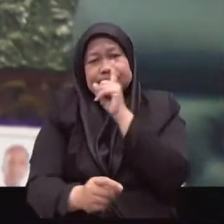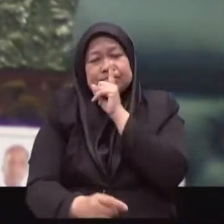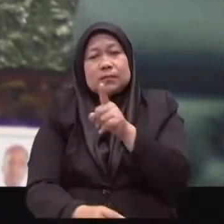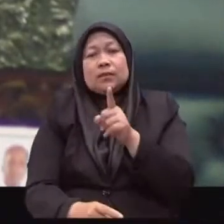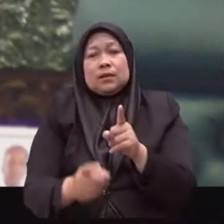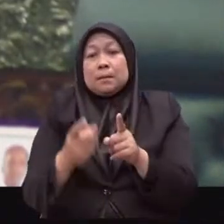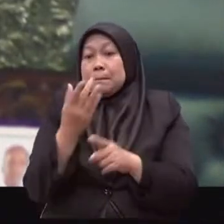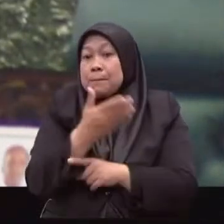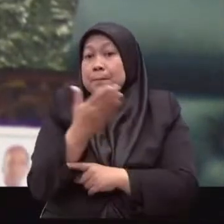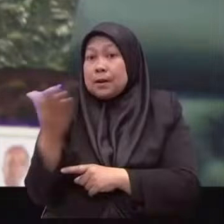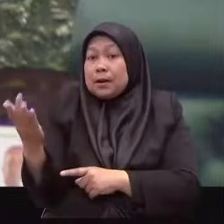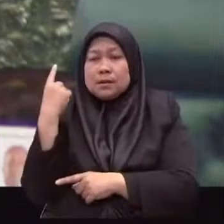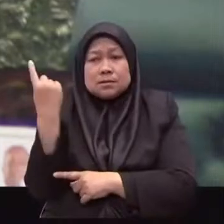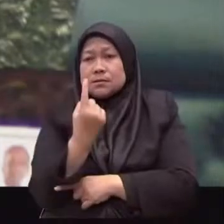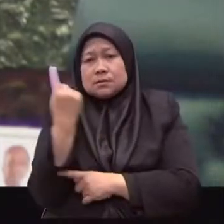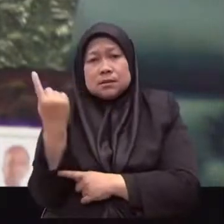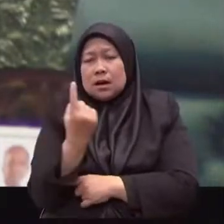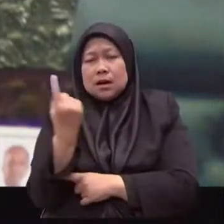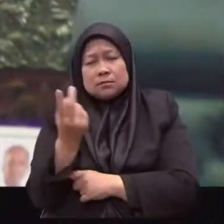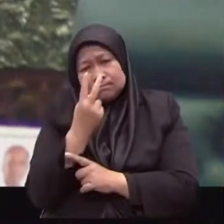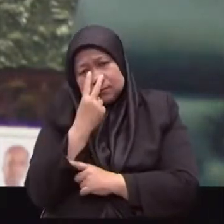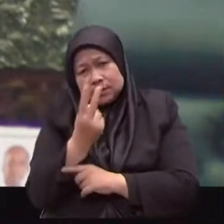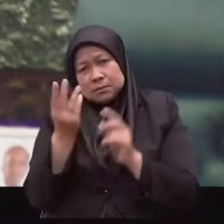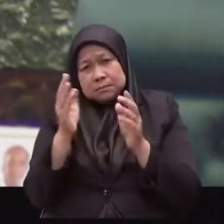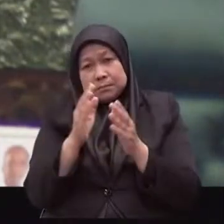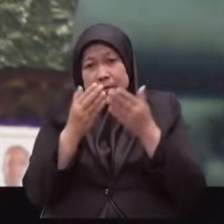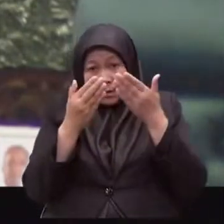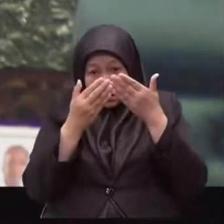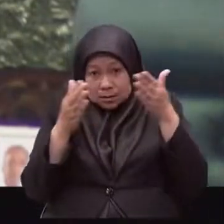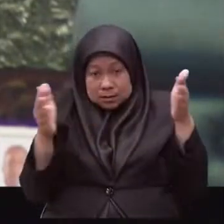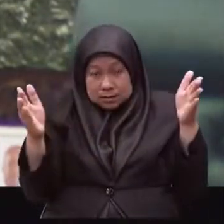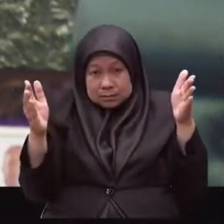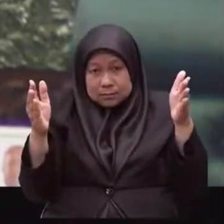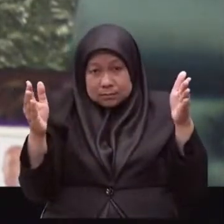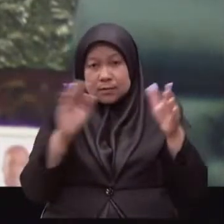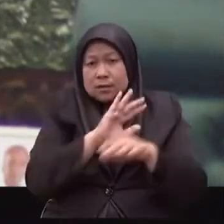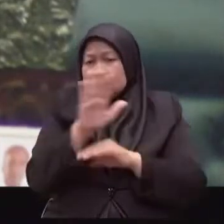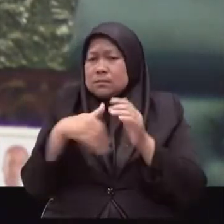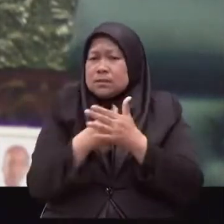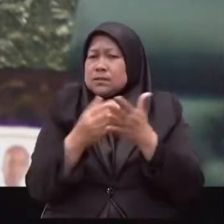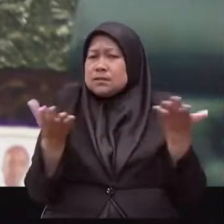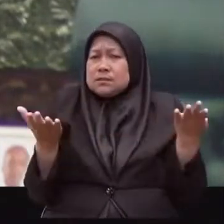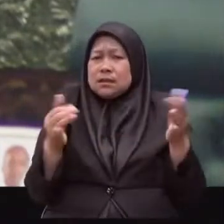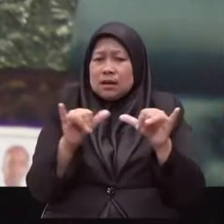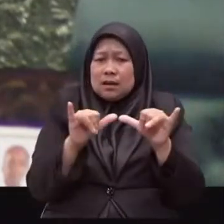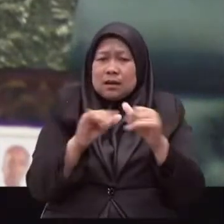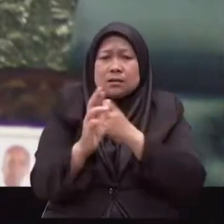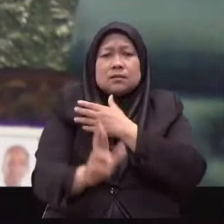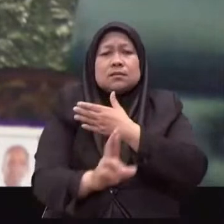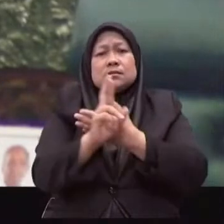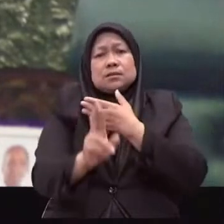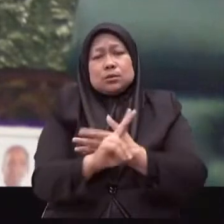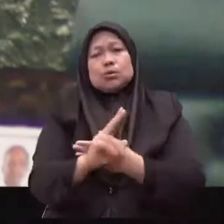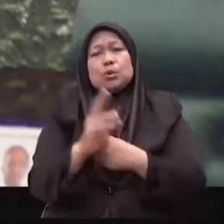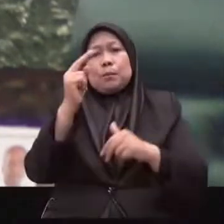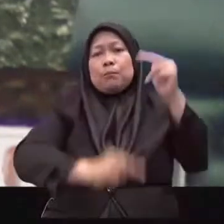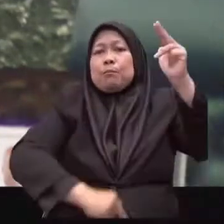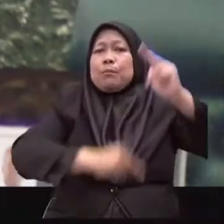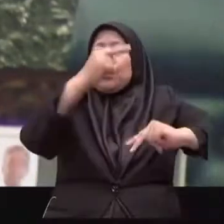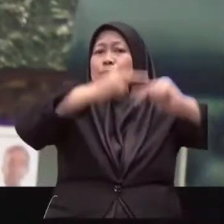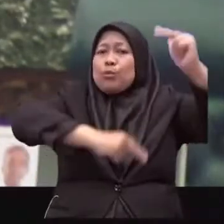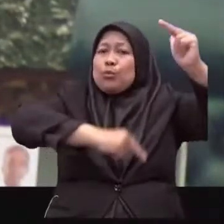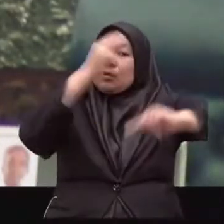MNC membantu syarikat-syarikat tempatan untuk memara kehadapan Kyai licin memberi